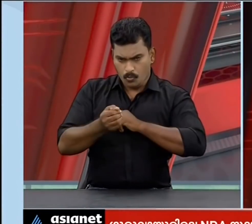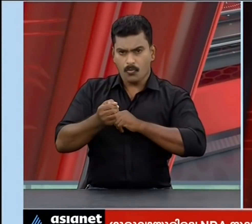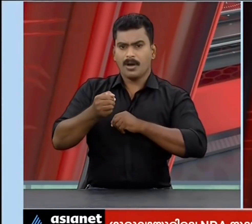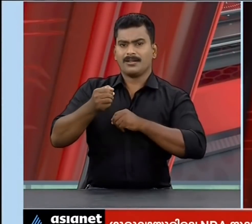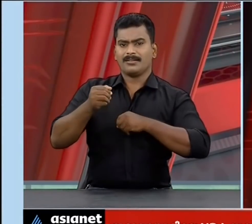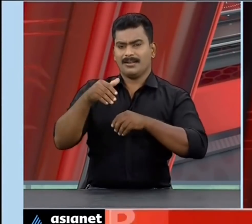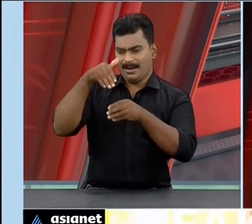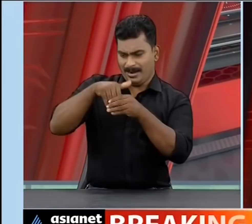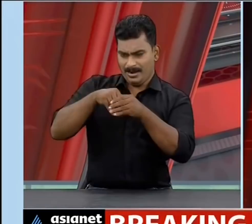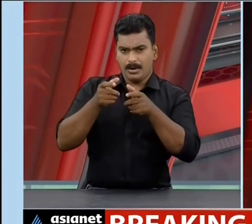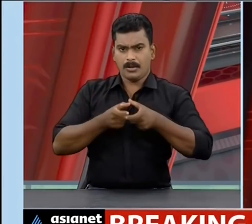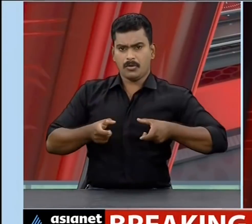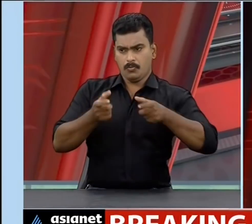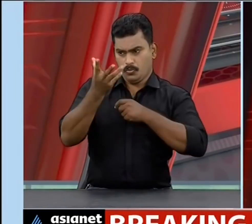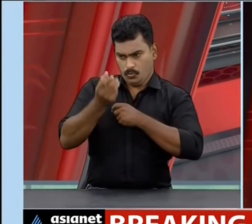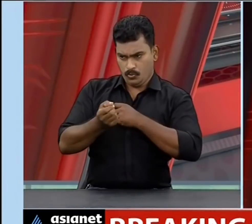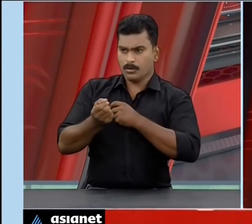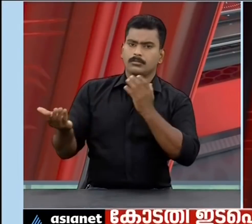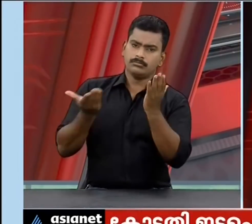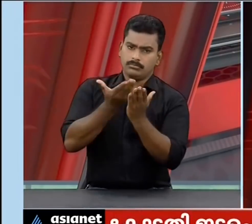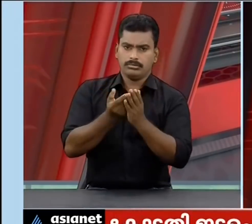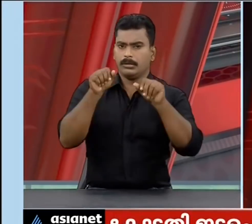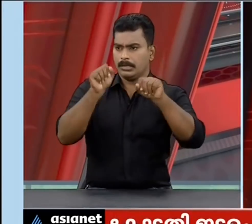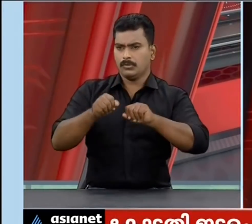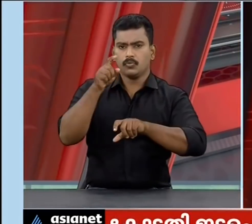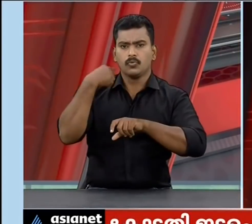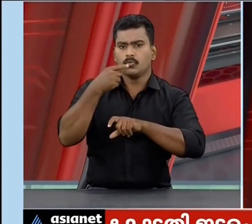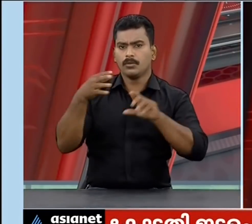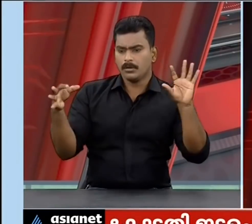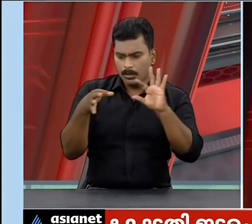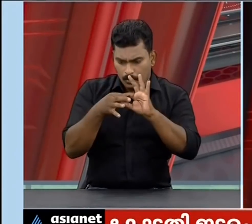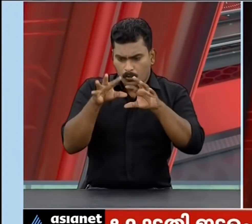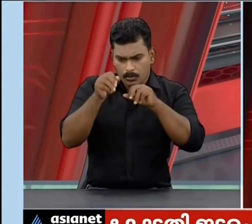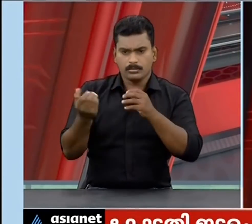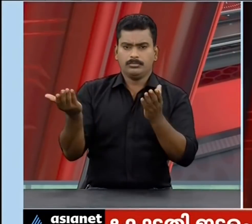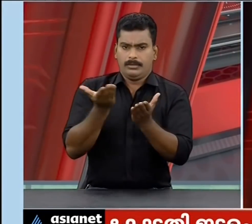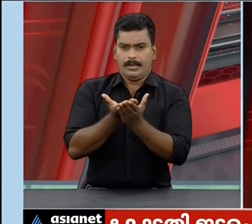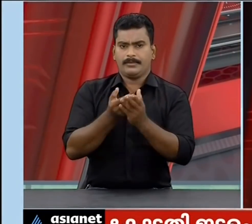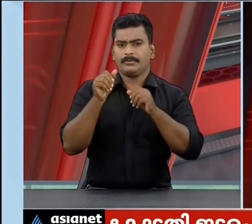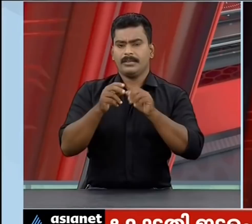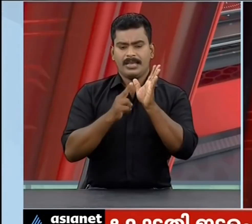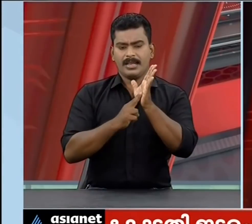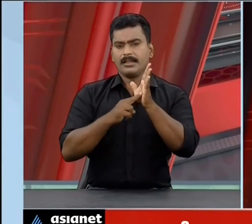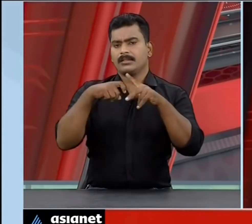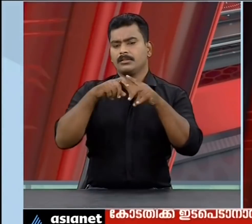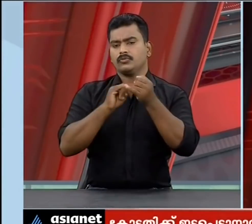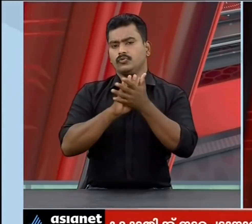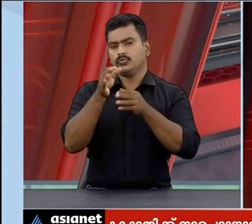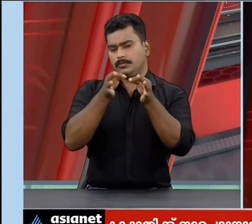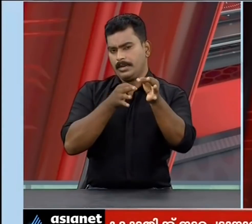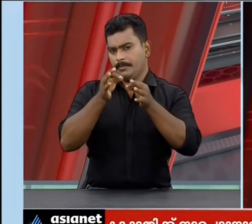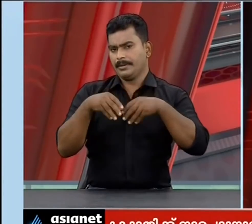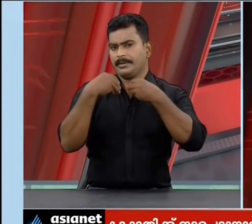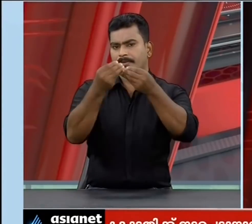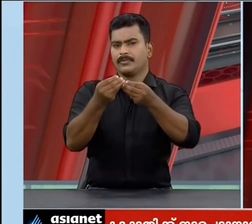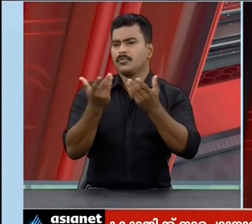കോൺഗ്രസ് സ്ഥാനാർത്ഥി MP അരവിന്ദാക്ഷൻ കേസിൽ കക്ഷി ചേരാൻ അപേക്ഷ നൽകിയിരിക്കുകയാണ്. NK ഷിജുവാണ് വിവരങ്ങളുമായി ചേരുന്നത്. ഷിജു,